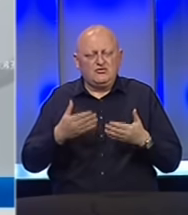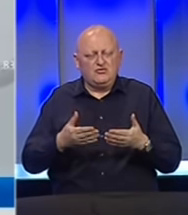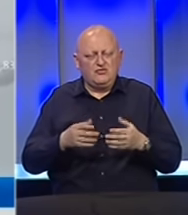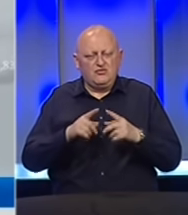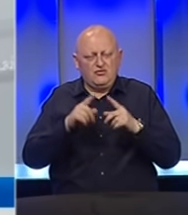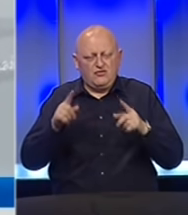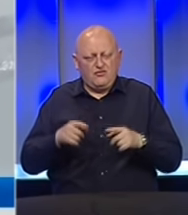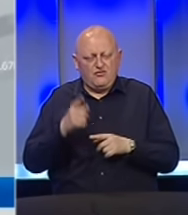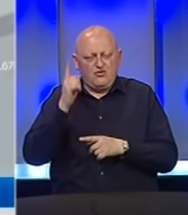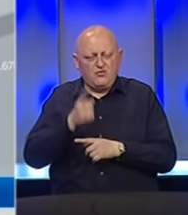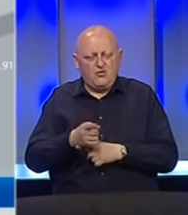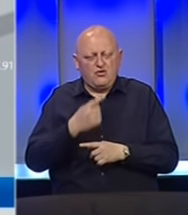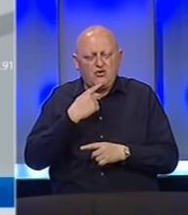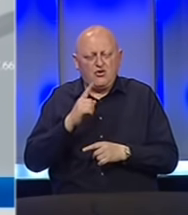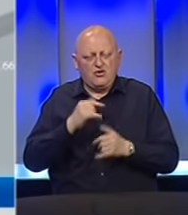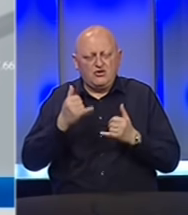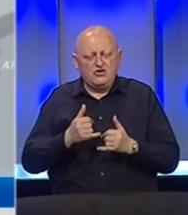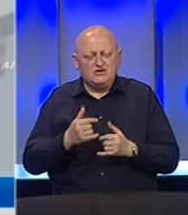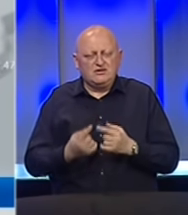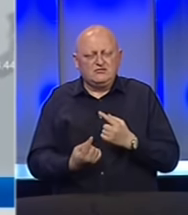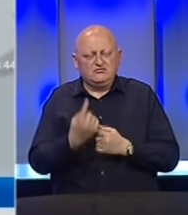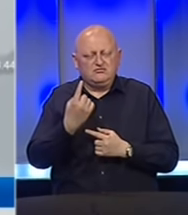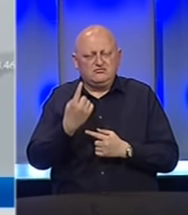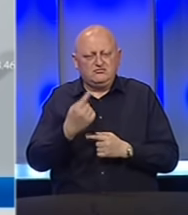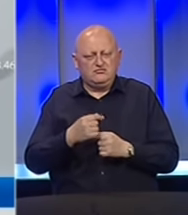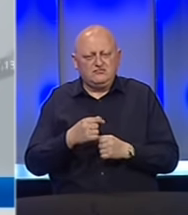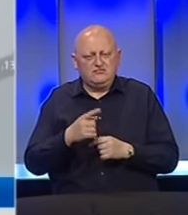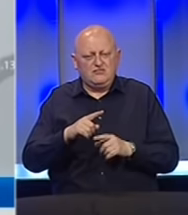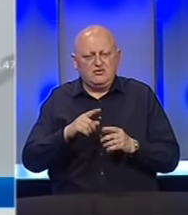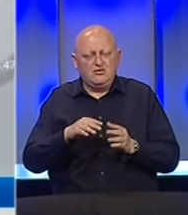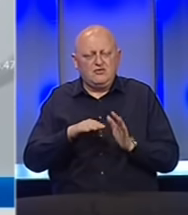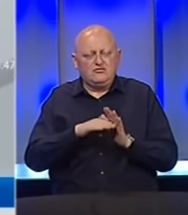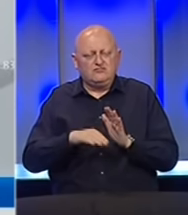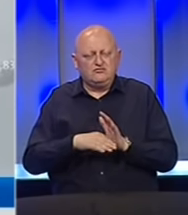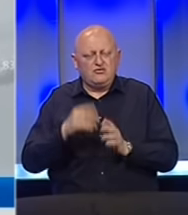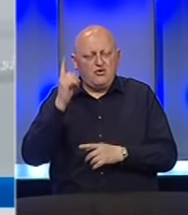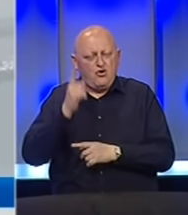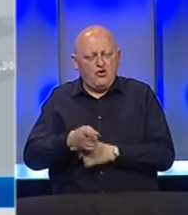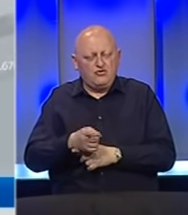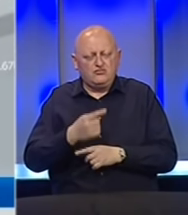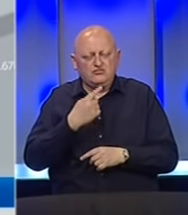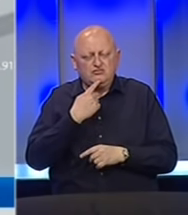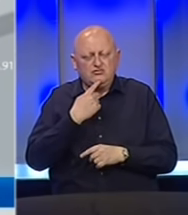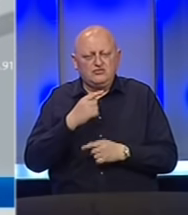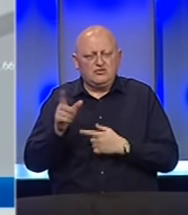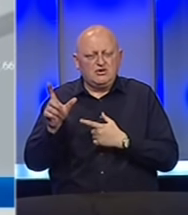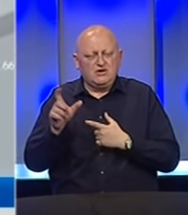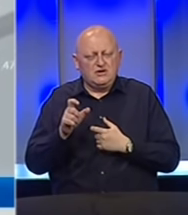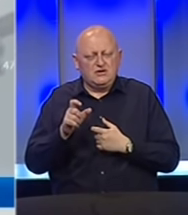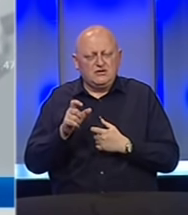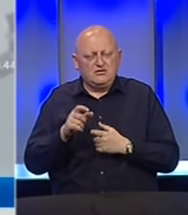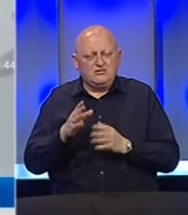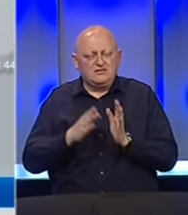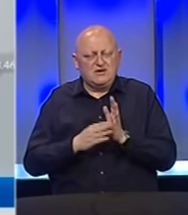formu odluke koja nije do sada bila u primjeni, formu odluke koja je u historiji aranžmana